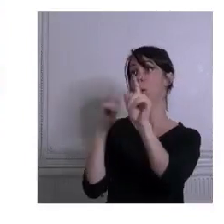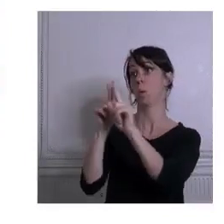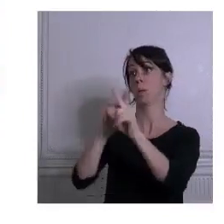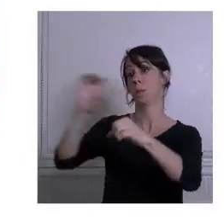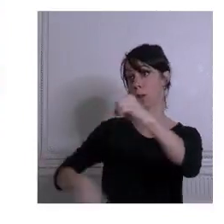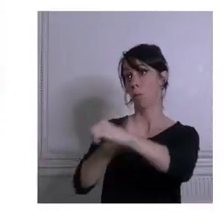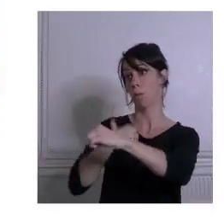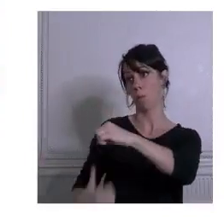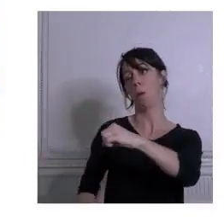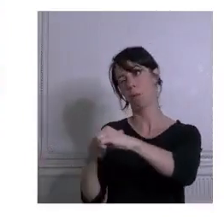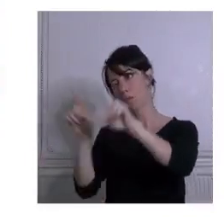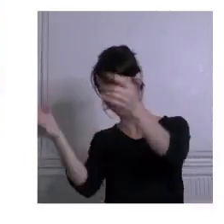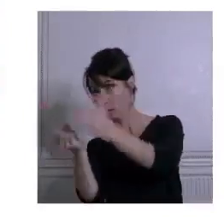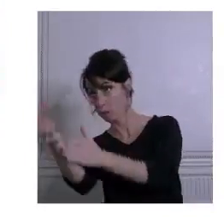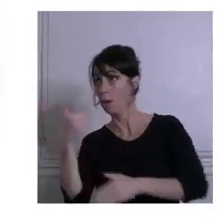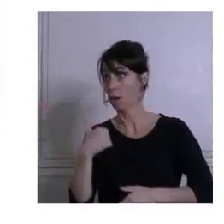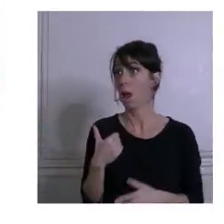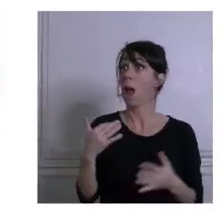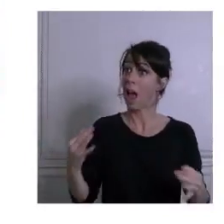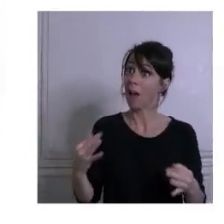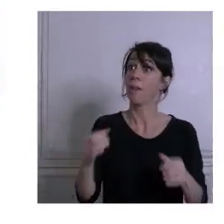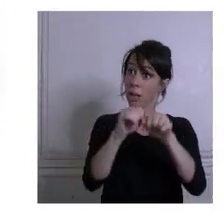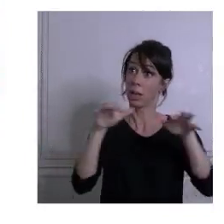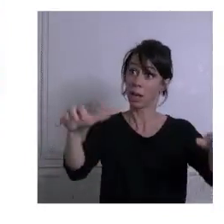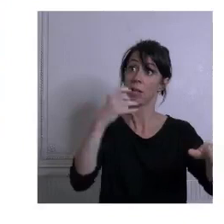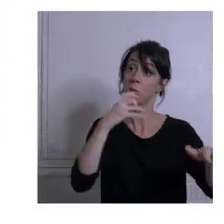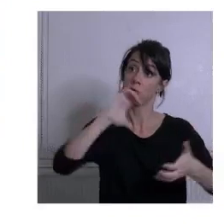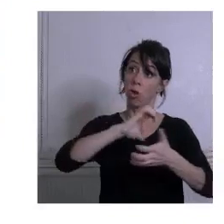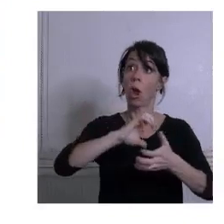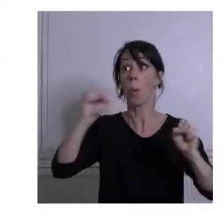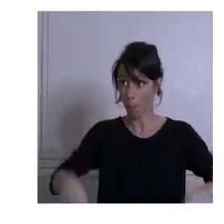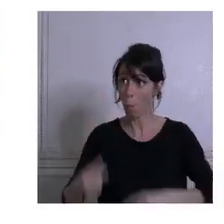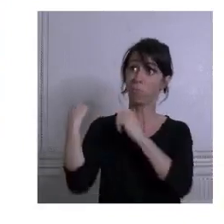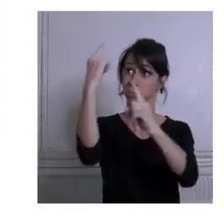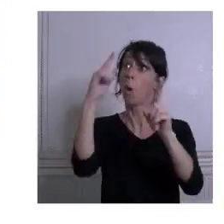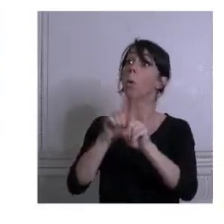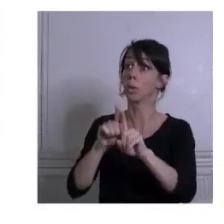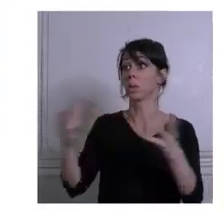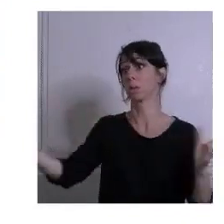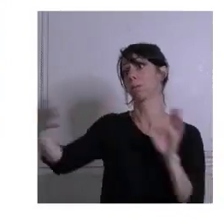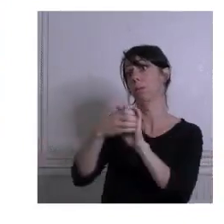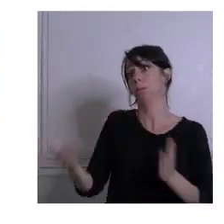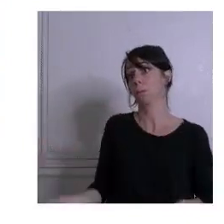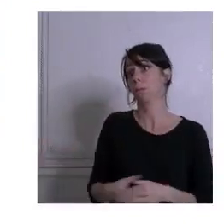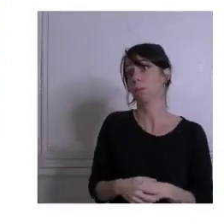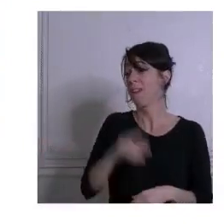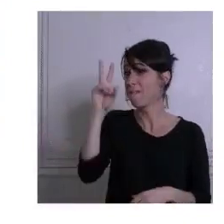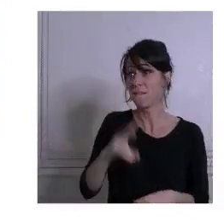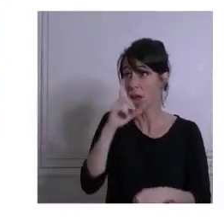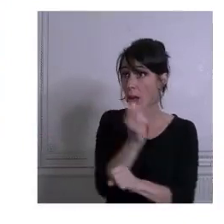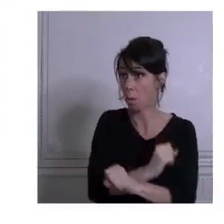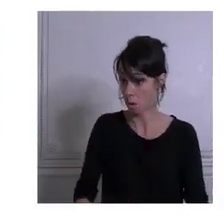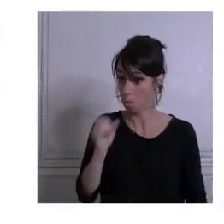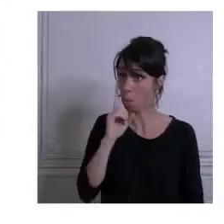débat-là, indépendamment peut-être de devoir vous coûter le fait de reconnaître qu'on a bien travaillé, quoi. Enfin, ma chère